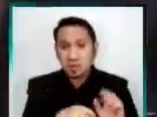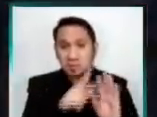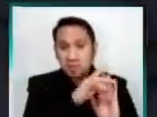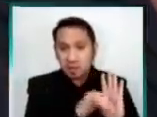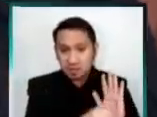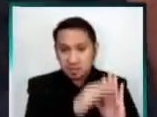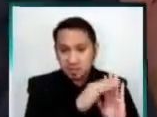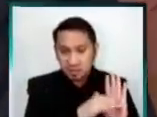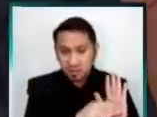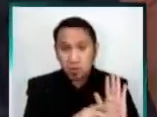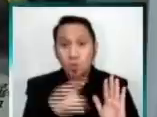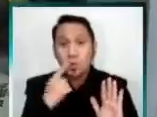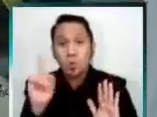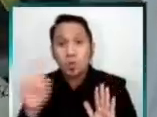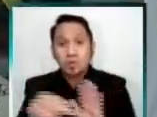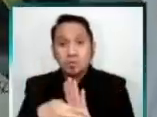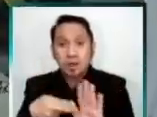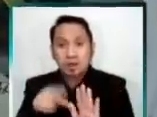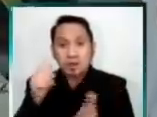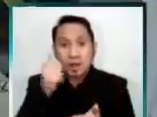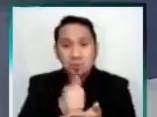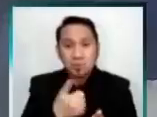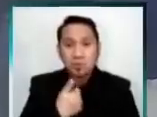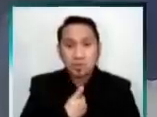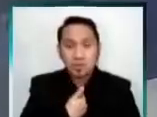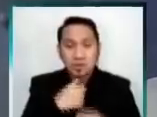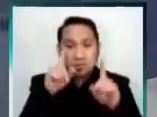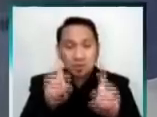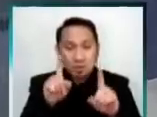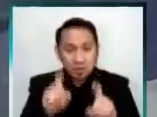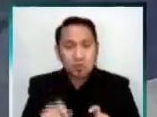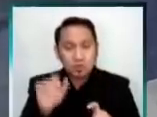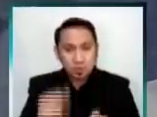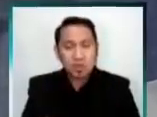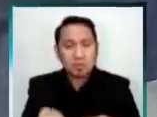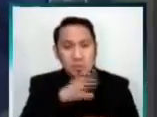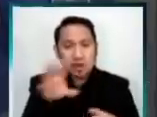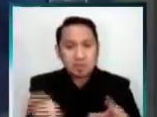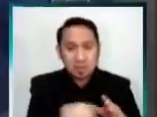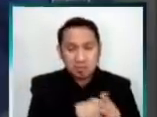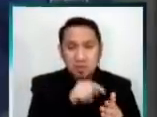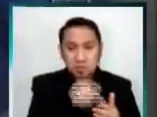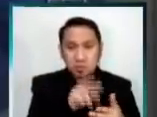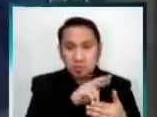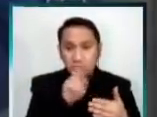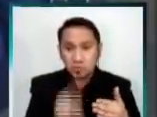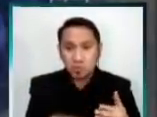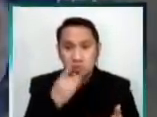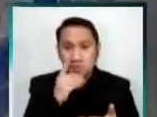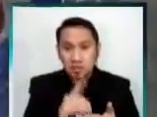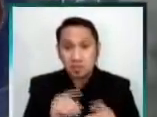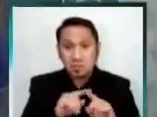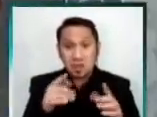maaprubahang self-administered antigen kits para tiyak na maisasama ang mga resulta nito sa datos. Kung COVID positive na at asymptomatic,